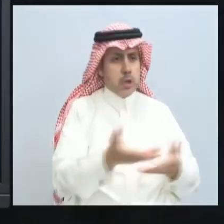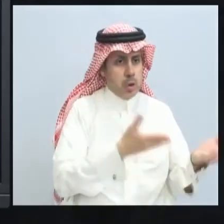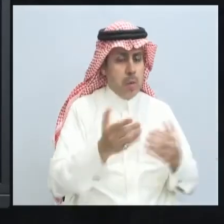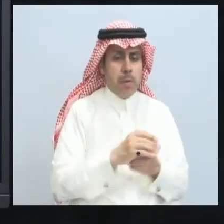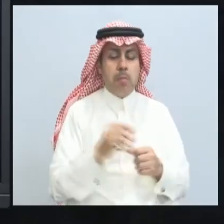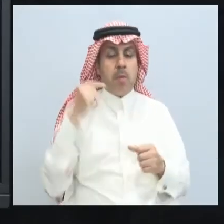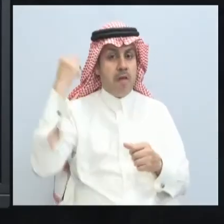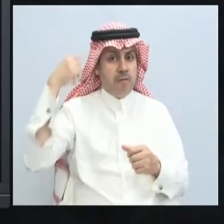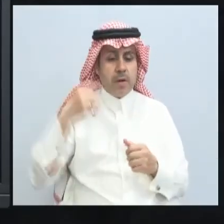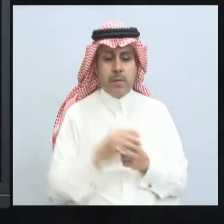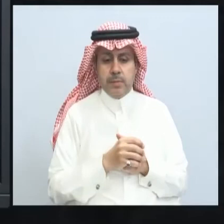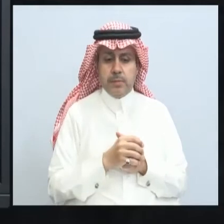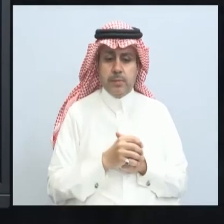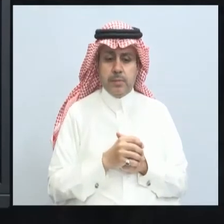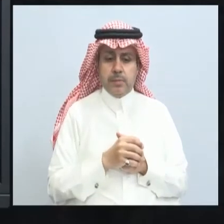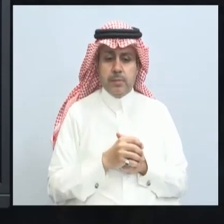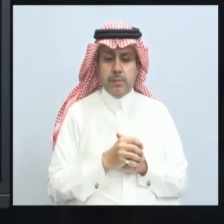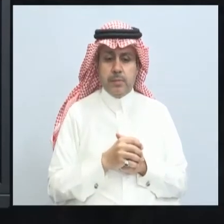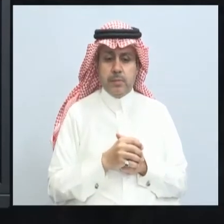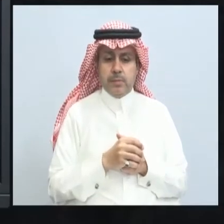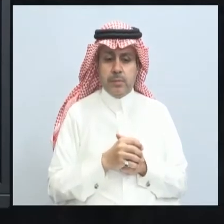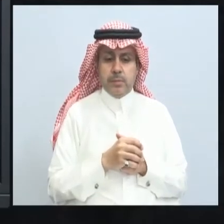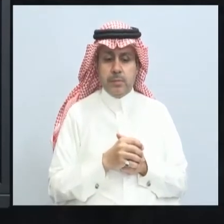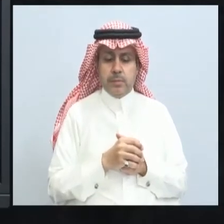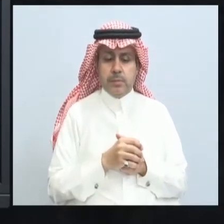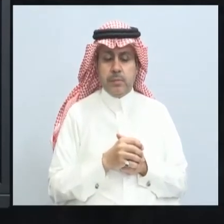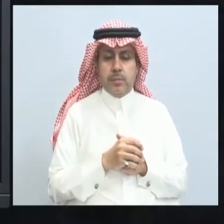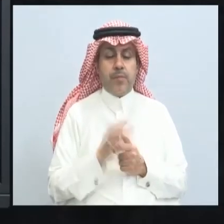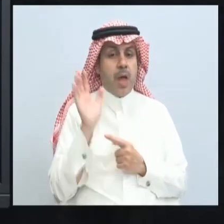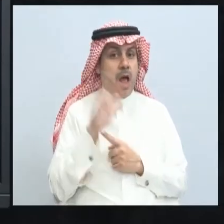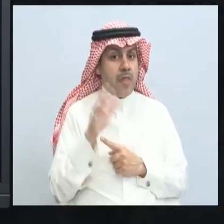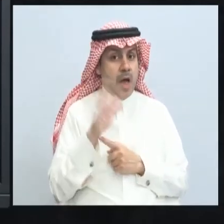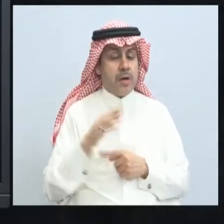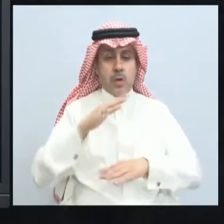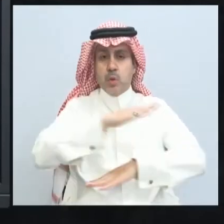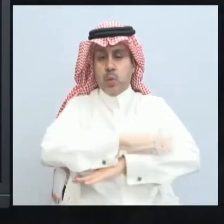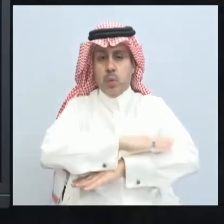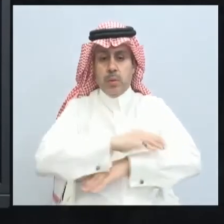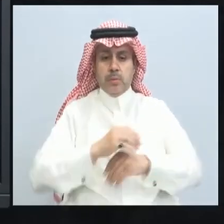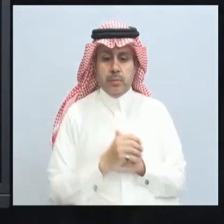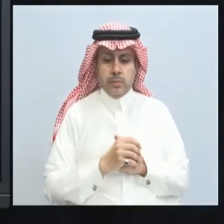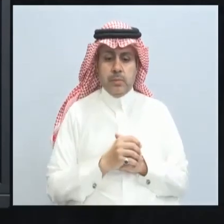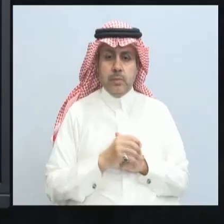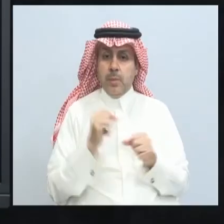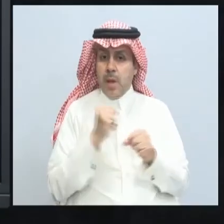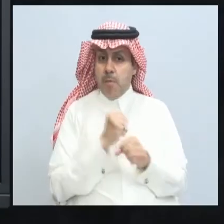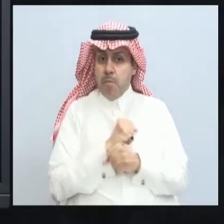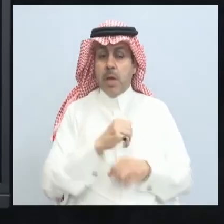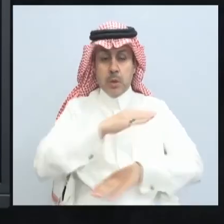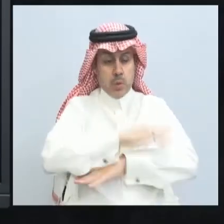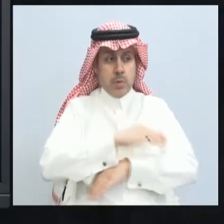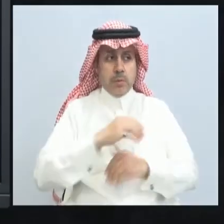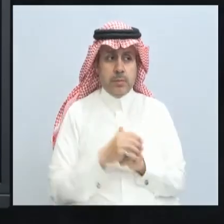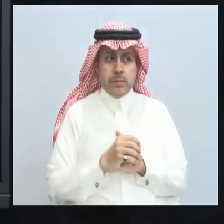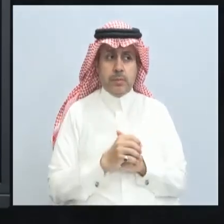بهذا الحديث من يستطيع الاجابه على هذا الامر ما هي الاثار السلوكيه ما هي الاعمال التي ستفعلها